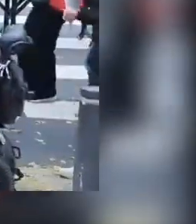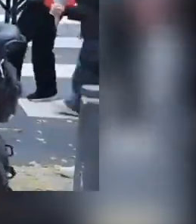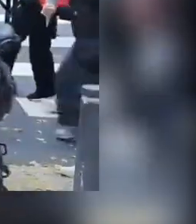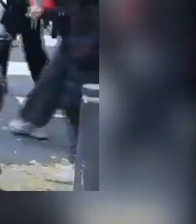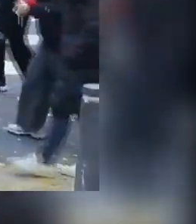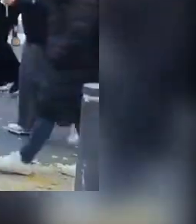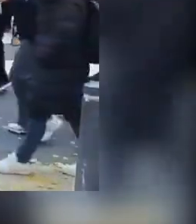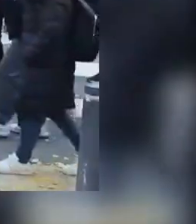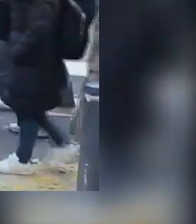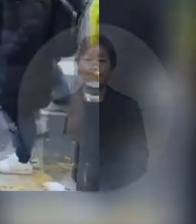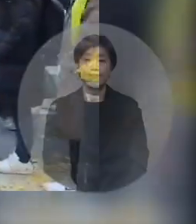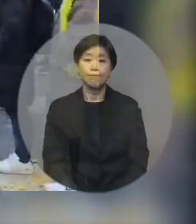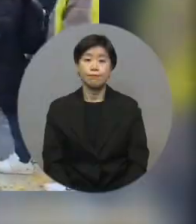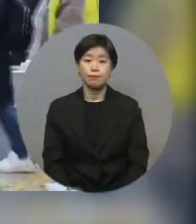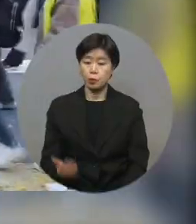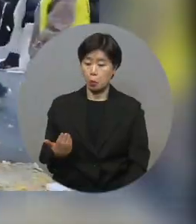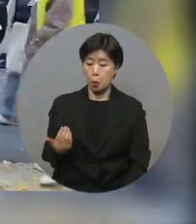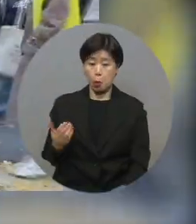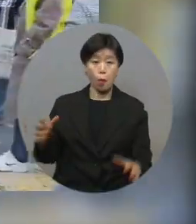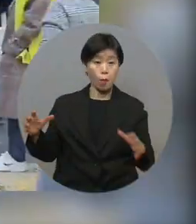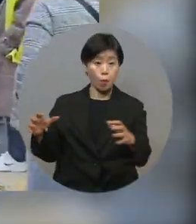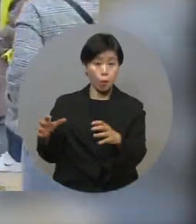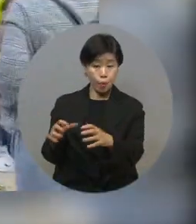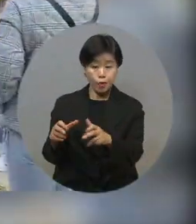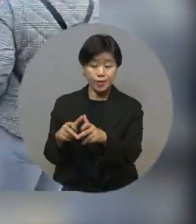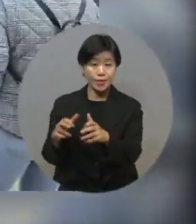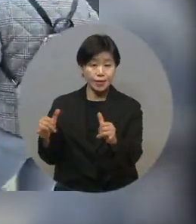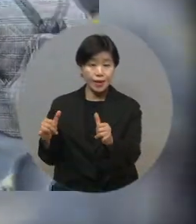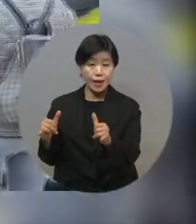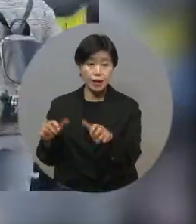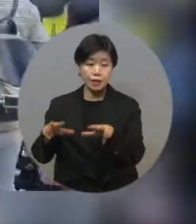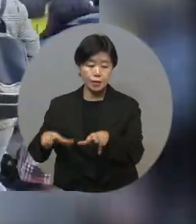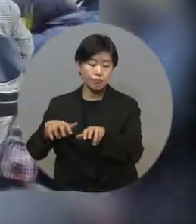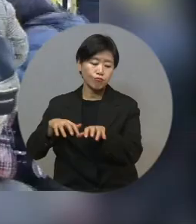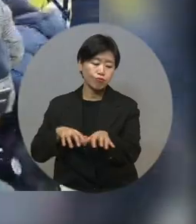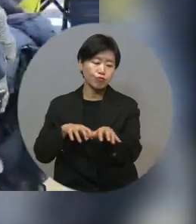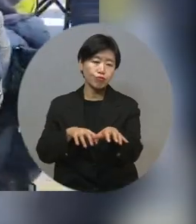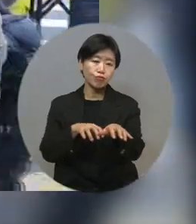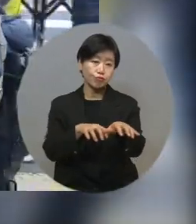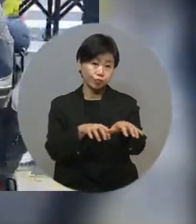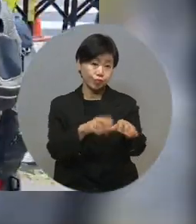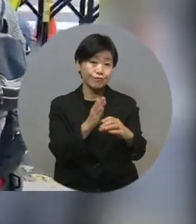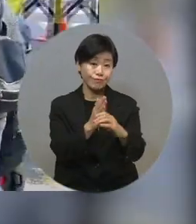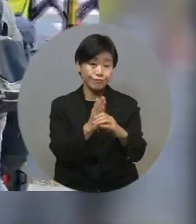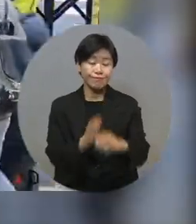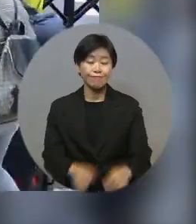아까 모여있던 장애인분들이 지금 가드 시위를 하고 있는 장면입니다.